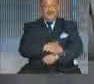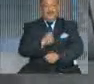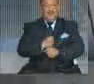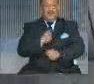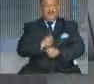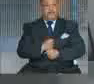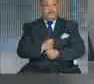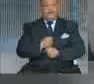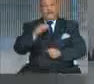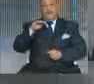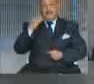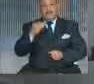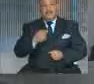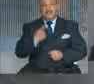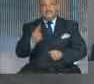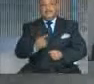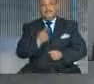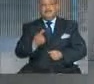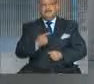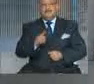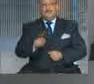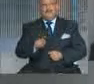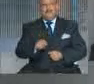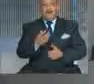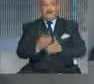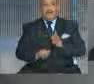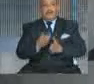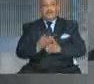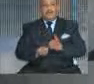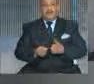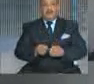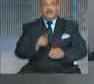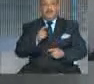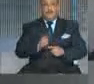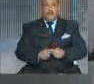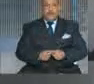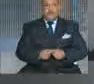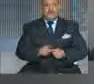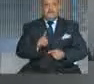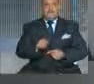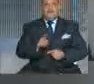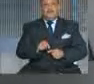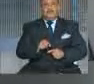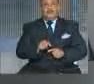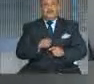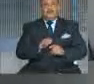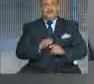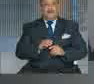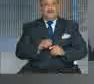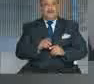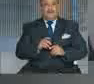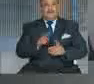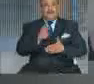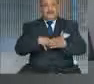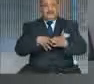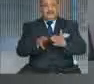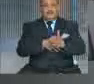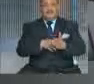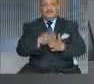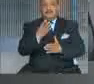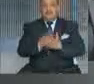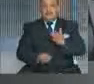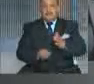العمومية. وإذا كان تصرف وانضبط للمرجع هذا اللي هو مجلة المحاسبة العمومية، ما يجوش